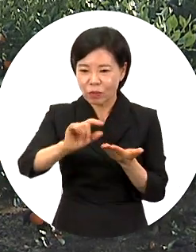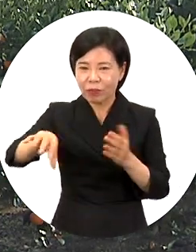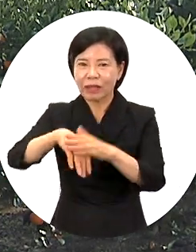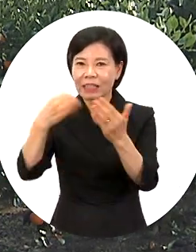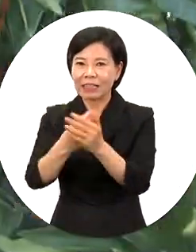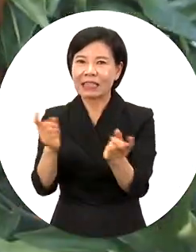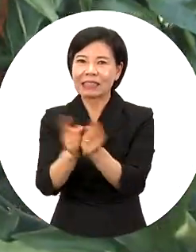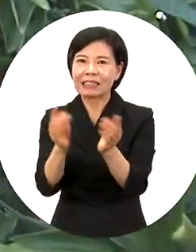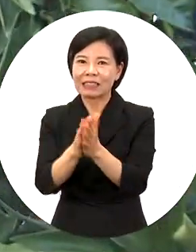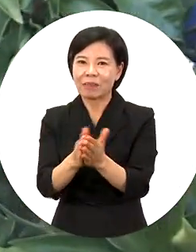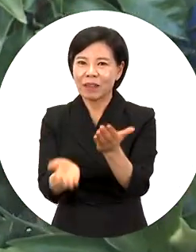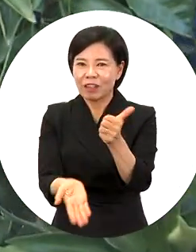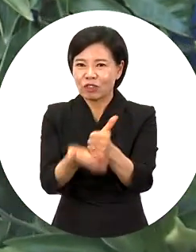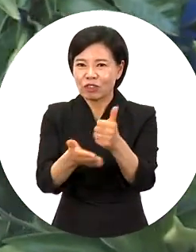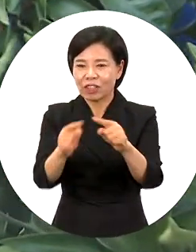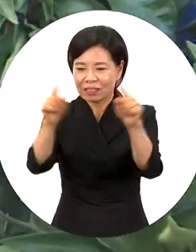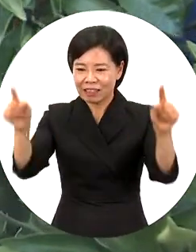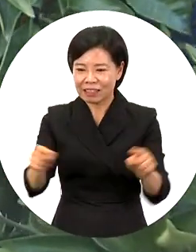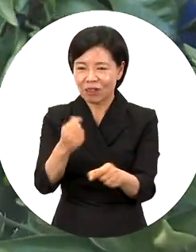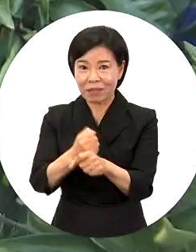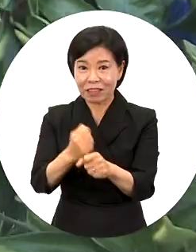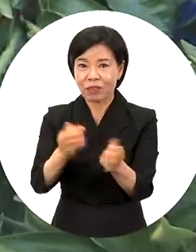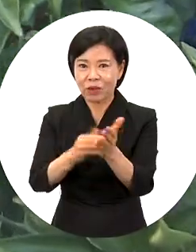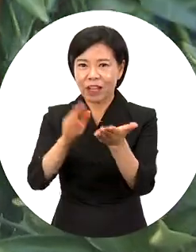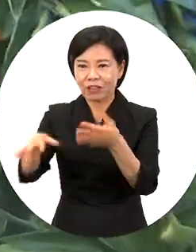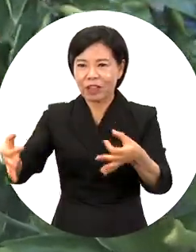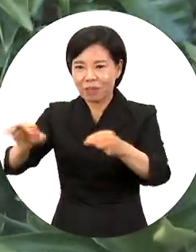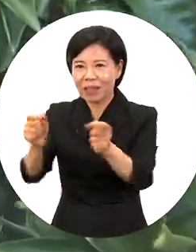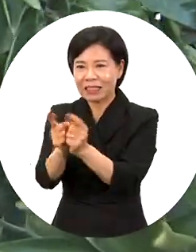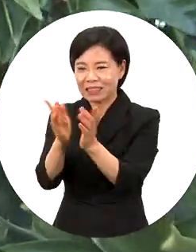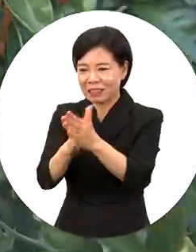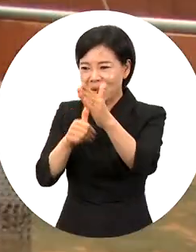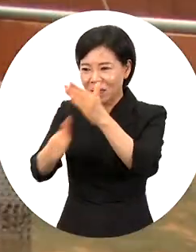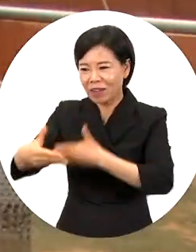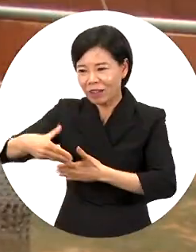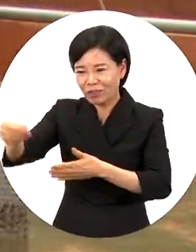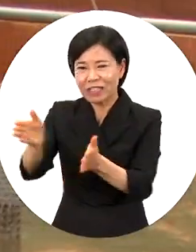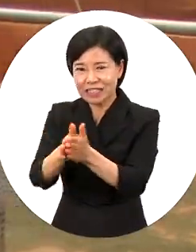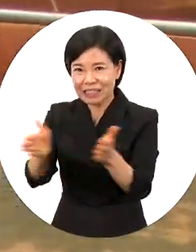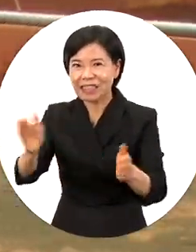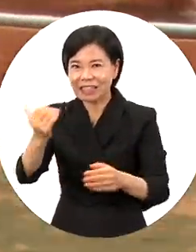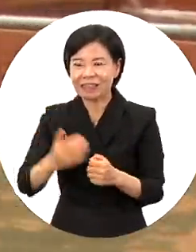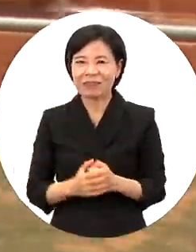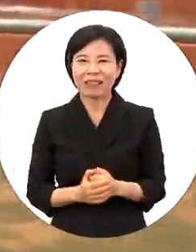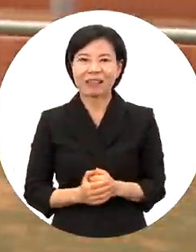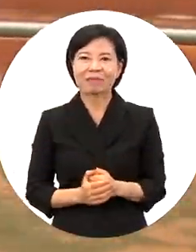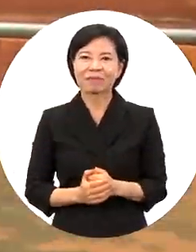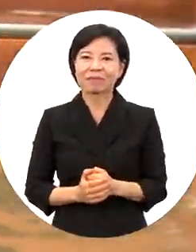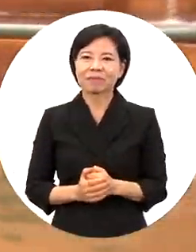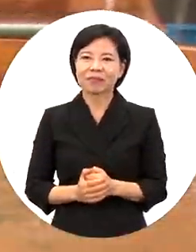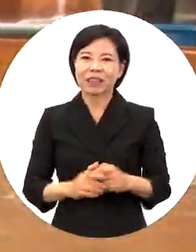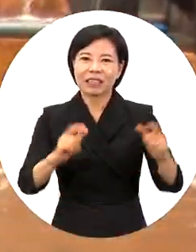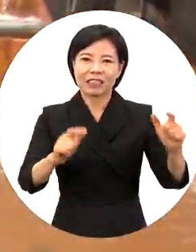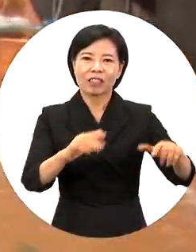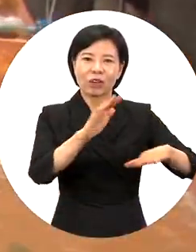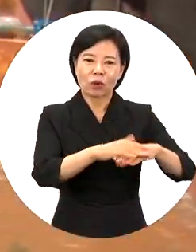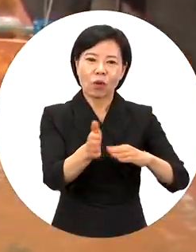읍면사무소와 동주민센터에서 추천서를 발급받고 금융기관에 방문해 융자를 실행하면 되는데요.